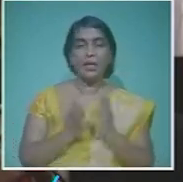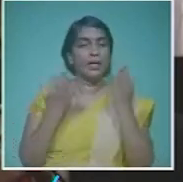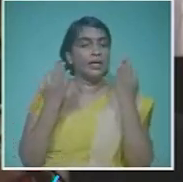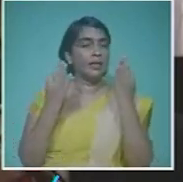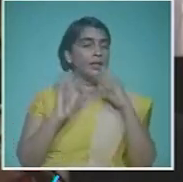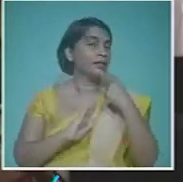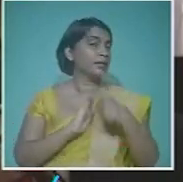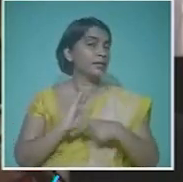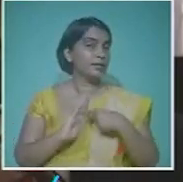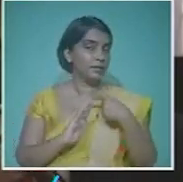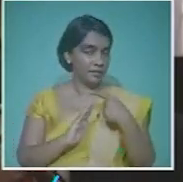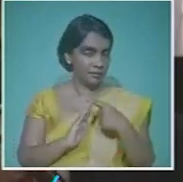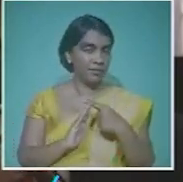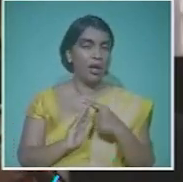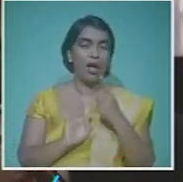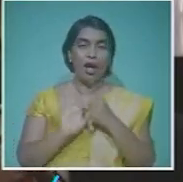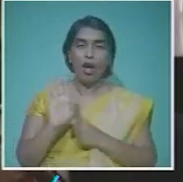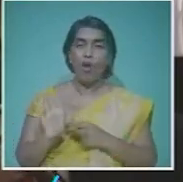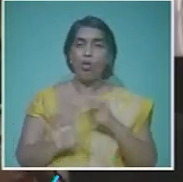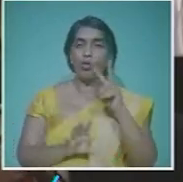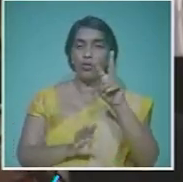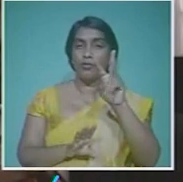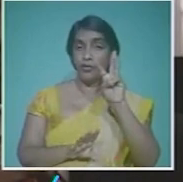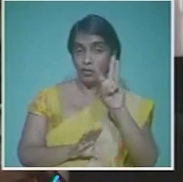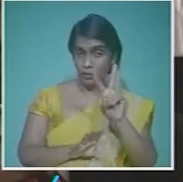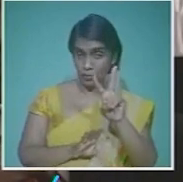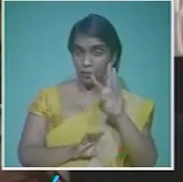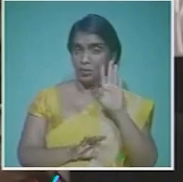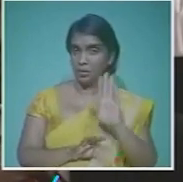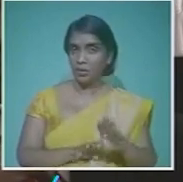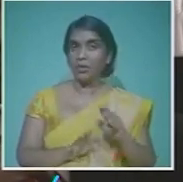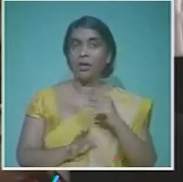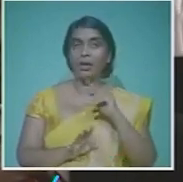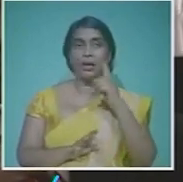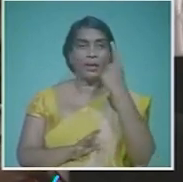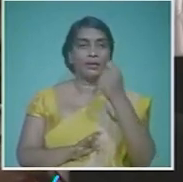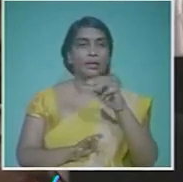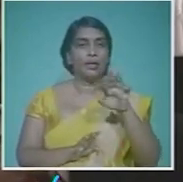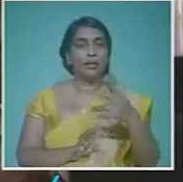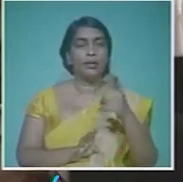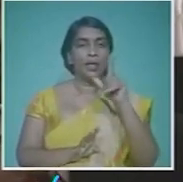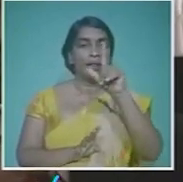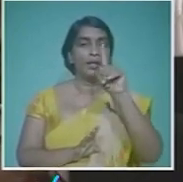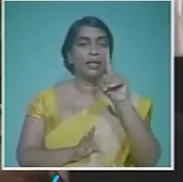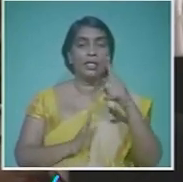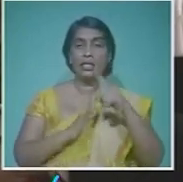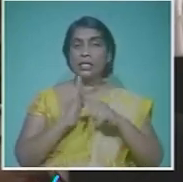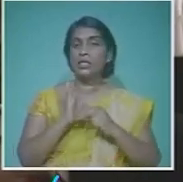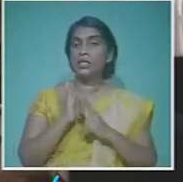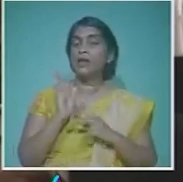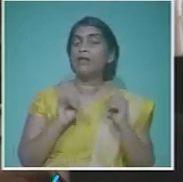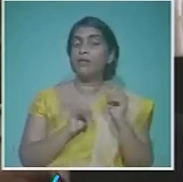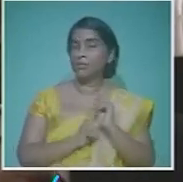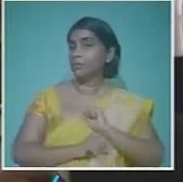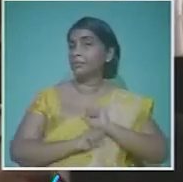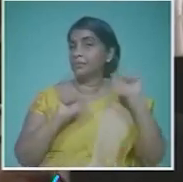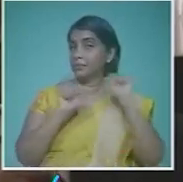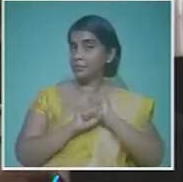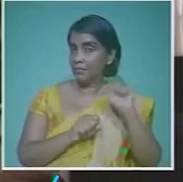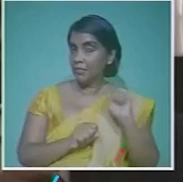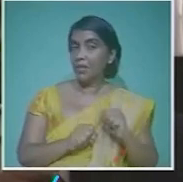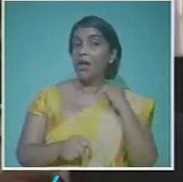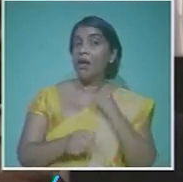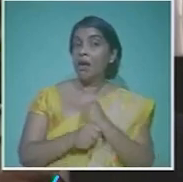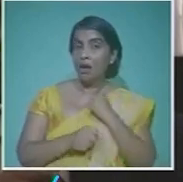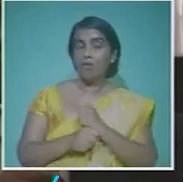නිදහස් ශ්‍රී ලංකාවට යන්තම් අවුරුදු 23 සම්පූර්ණ වෙනවා 971 ජනතා විමුක්ති පෙරමුණේ කැරැල්ල